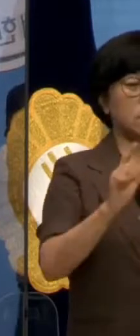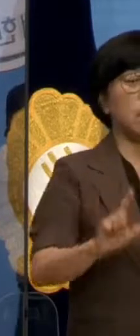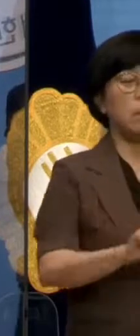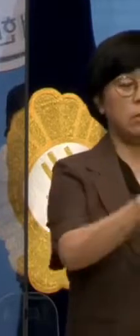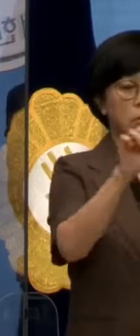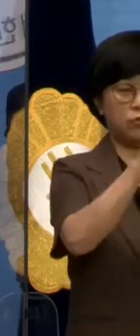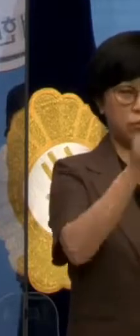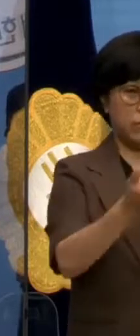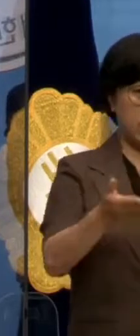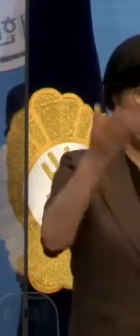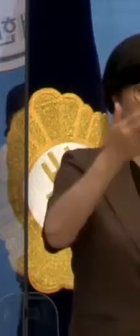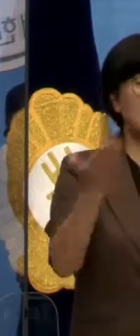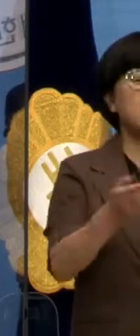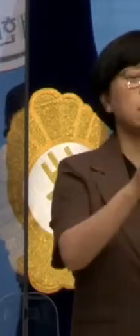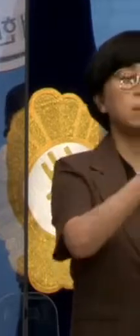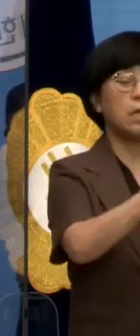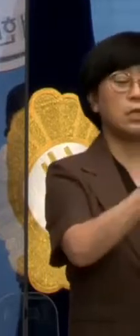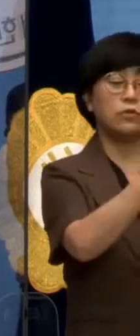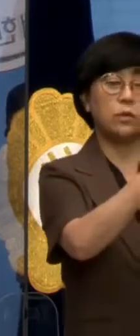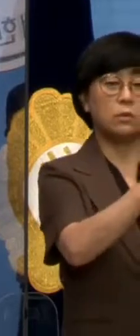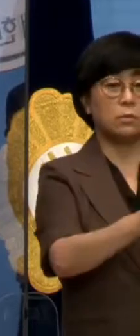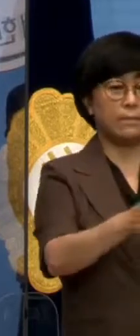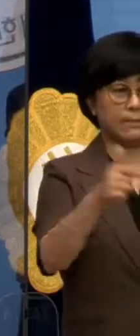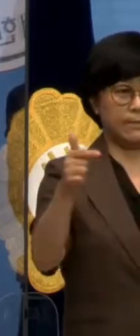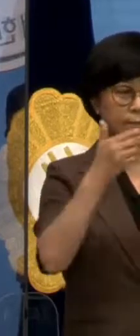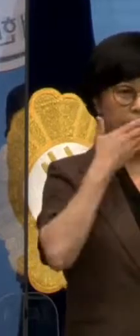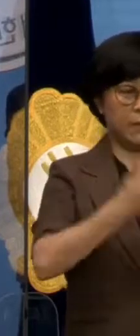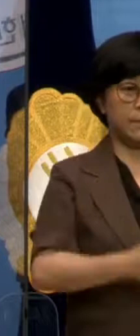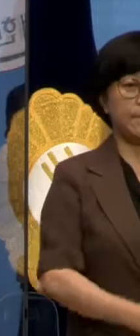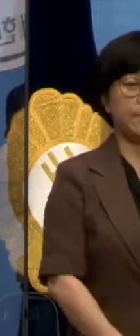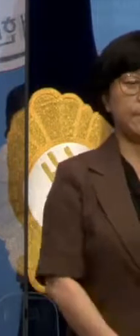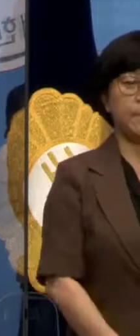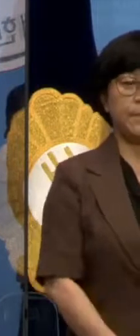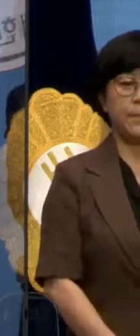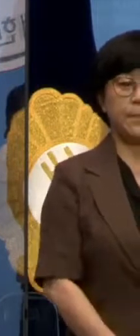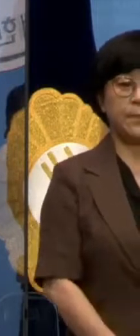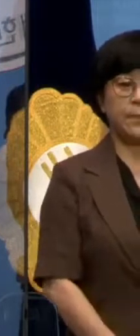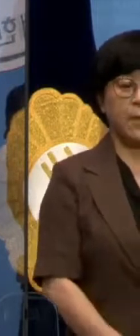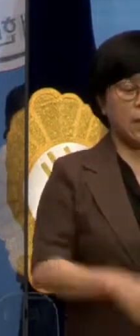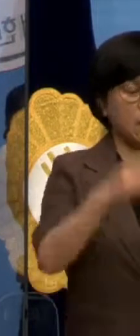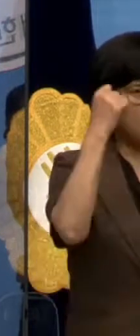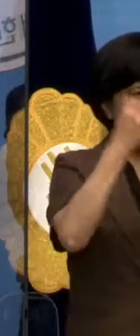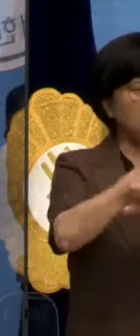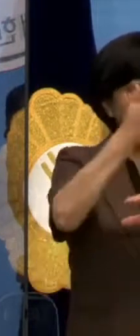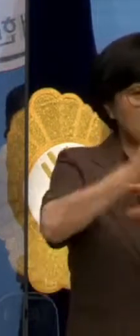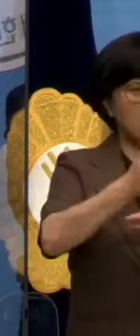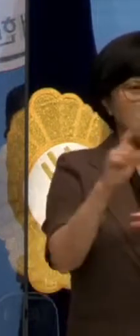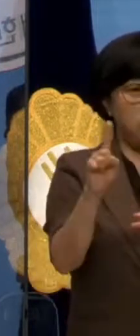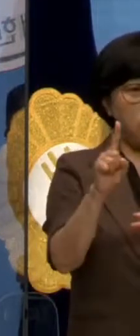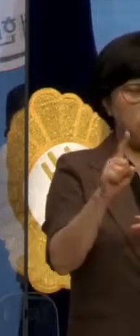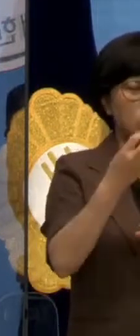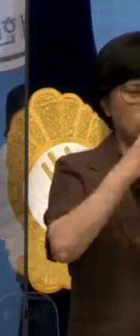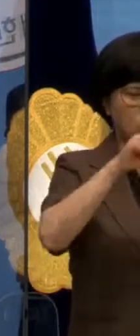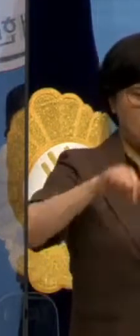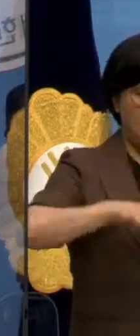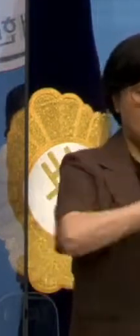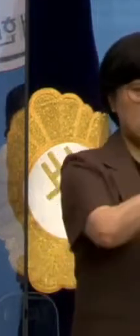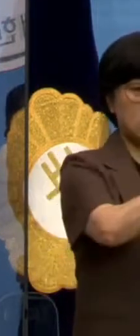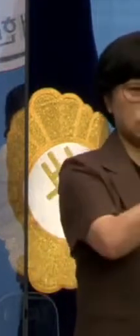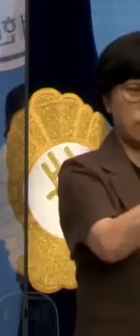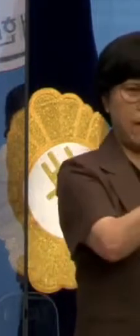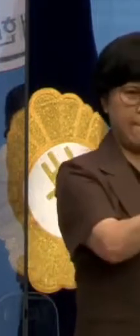물론 일자리 창출에도 크게 기여할 것입니다. 연구에 의하면 수도권 29만